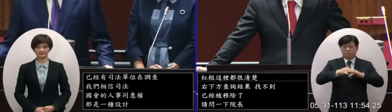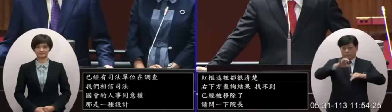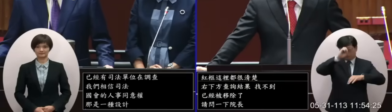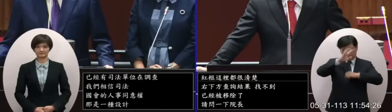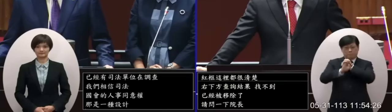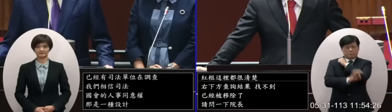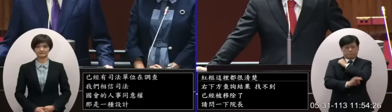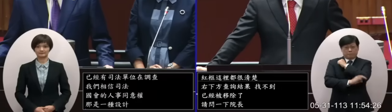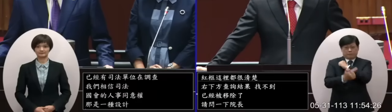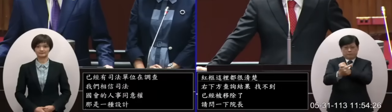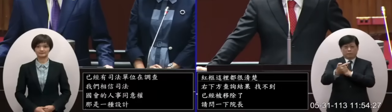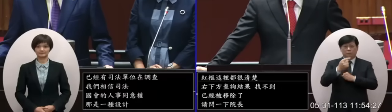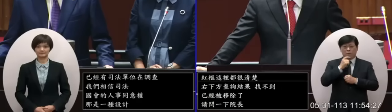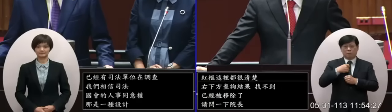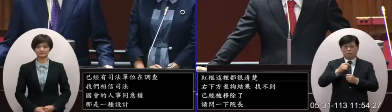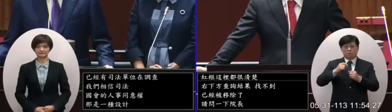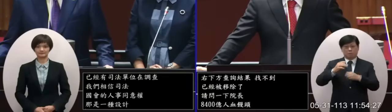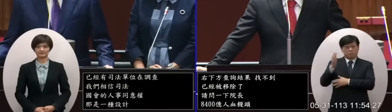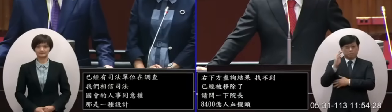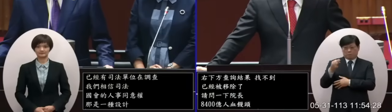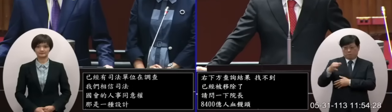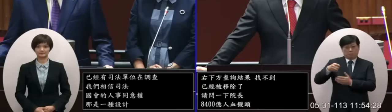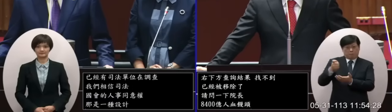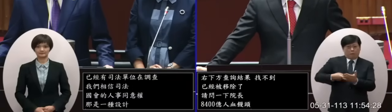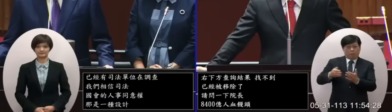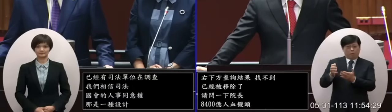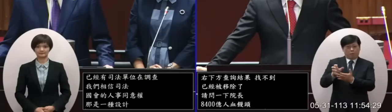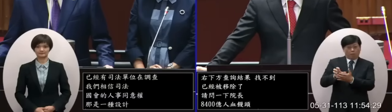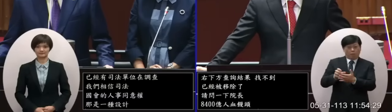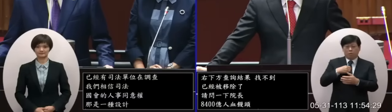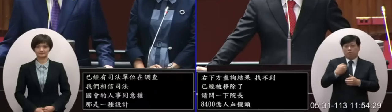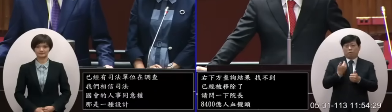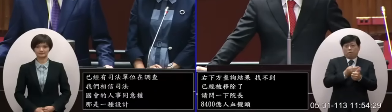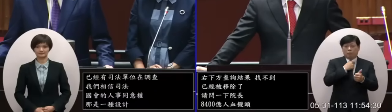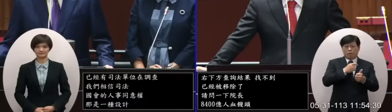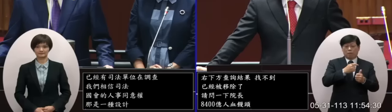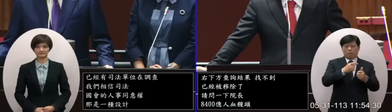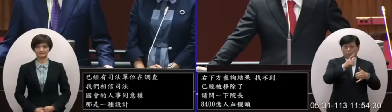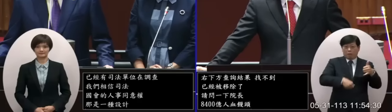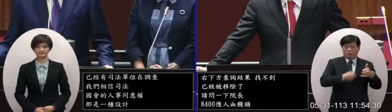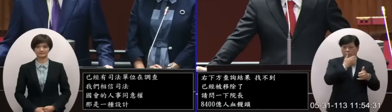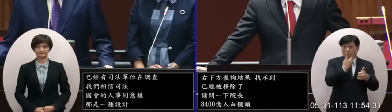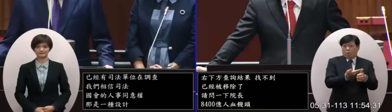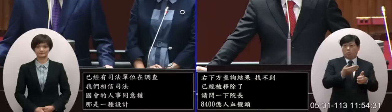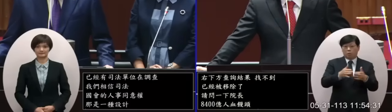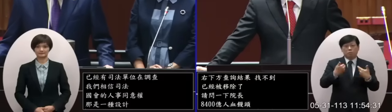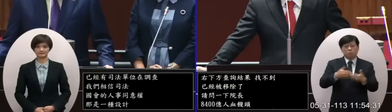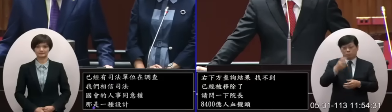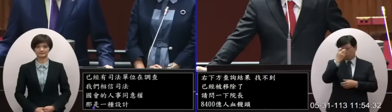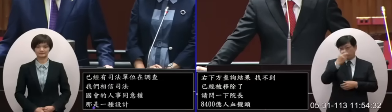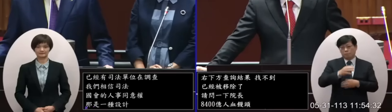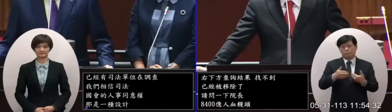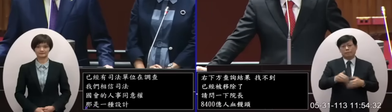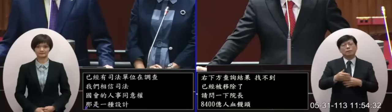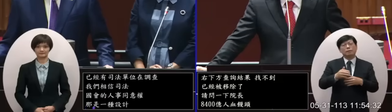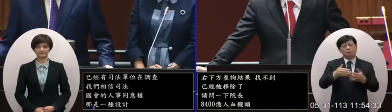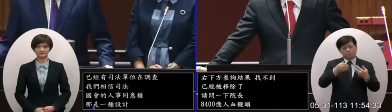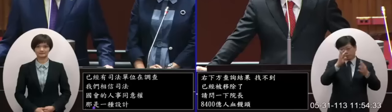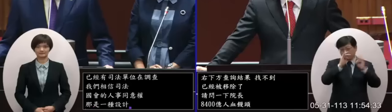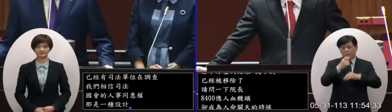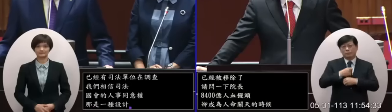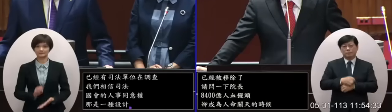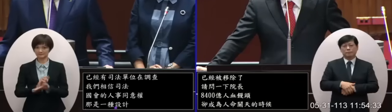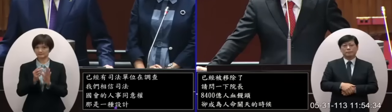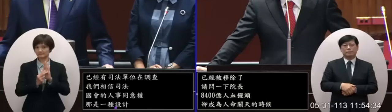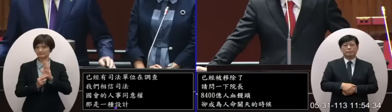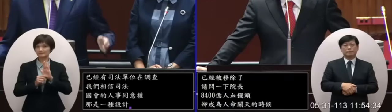法、掏空国库、图利个人，要不要查？ 跟文报 要不要查？ 这